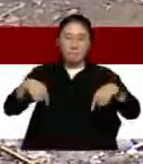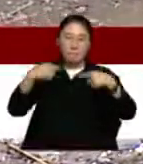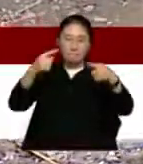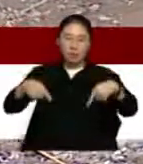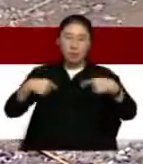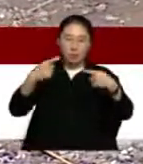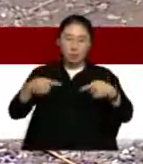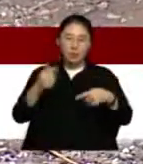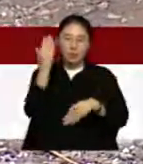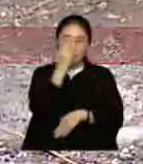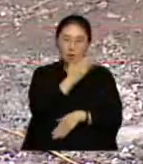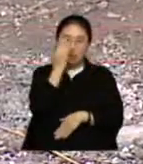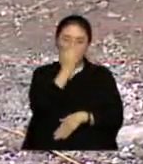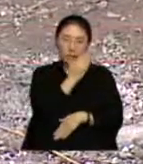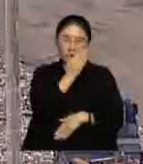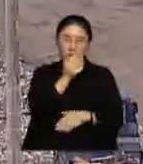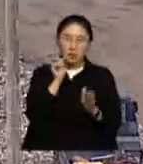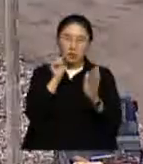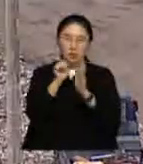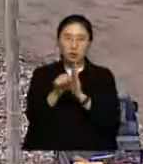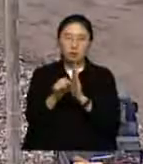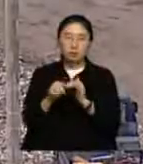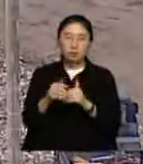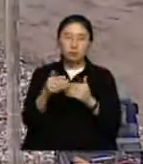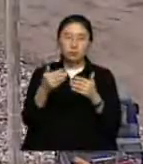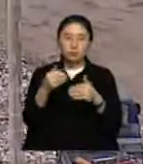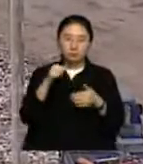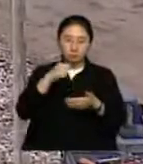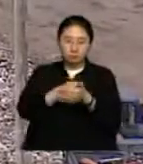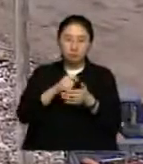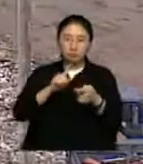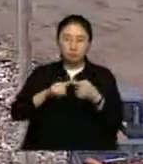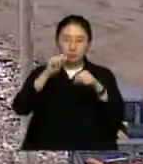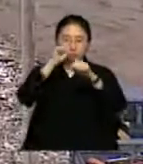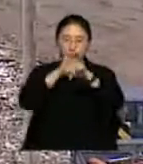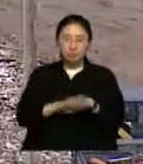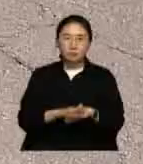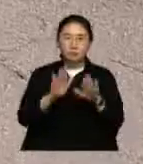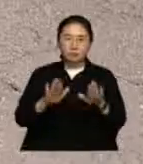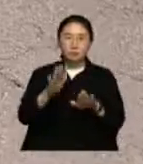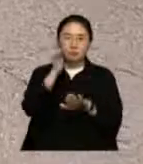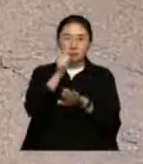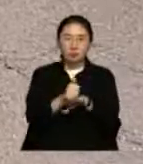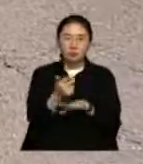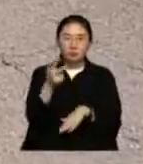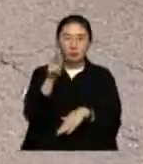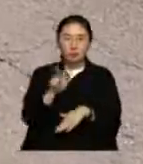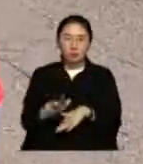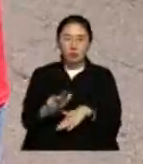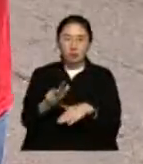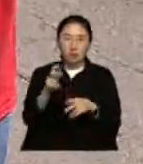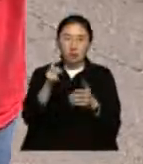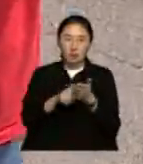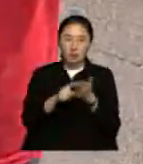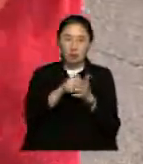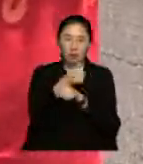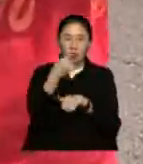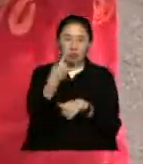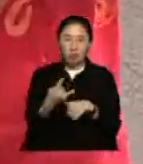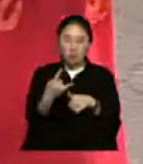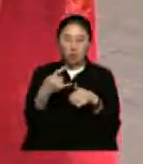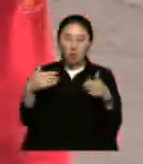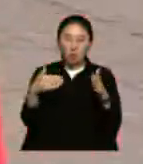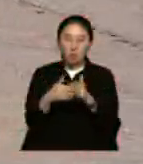철저해 가지고 그 나갈 때 예정된 철거 마무리 시점은 이달 말. 하지만 대책위 측은 뉴타운